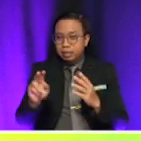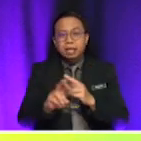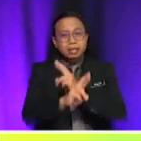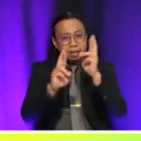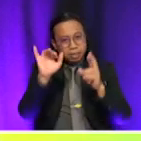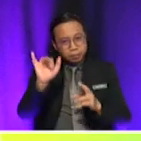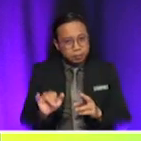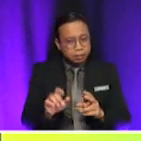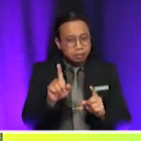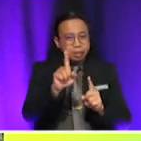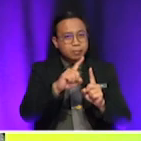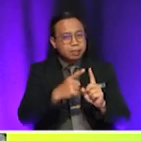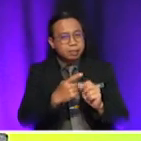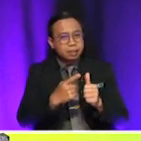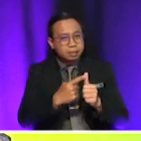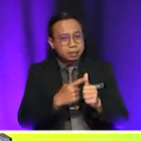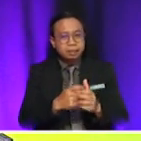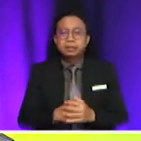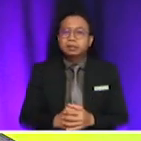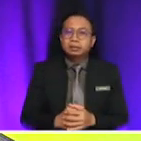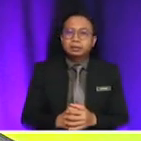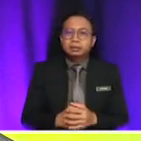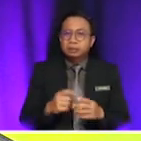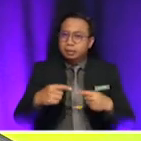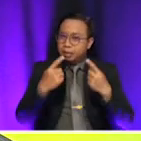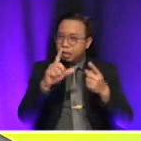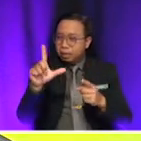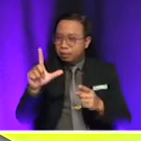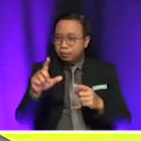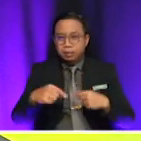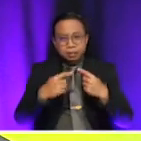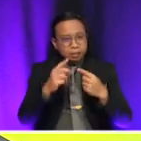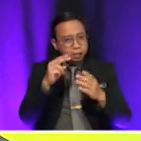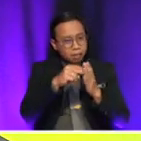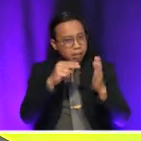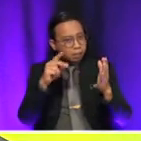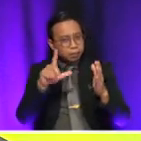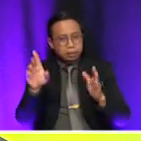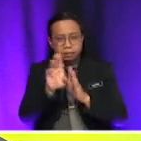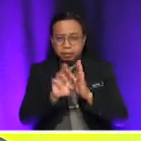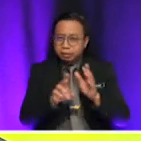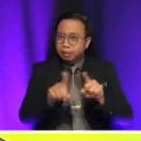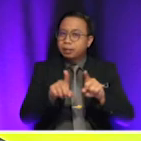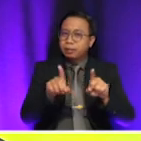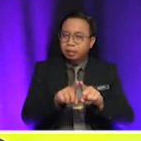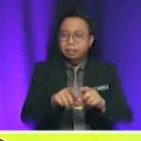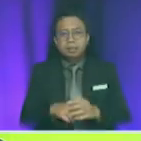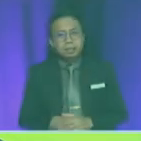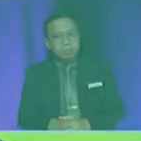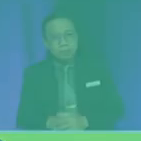raya yang pertama Pergilah Unila bersama